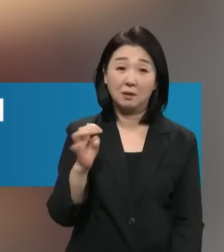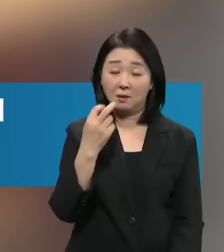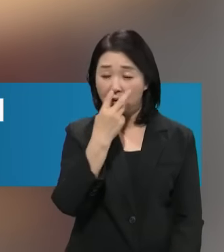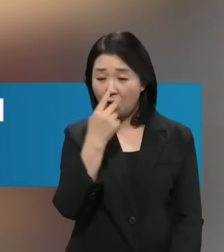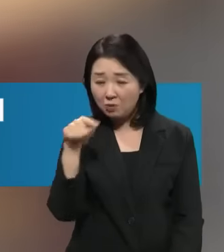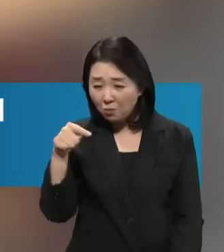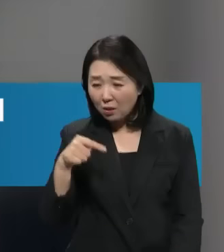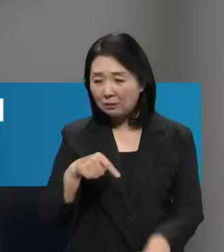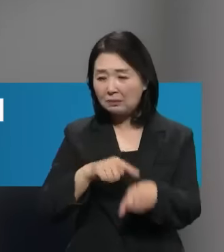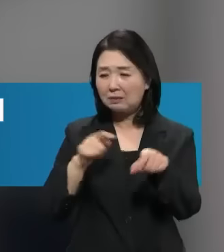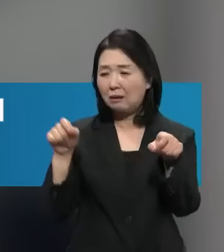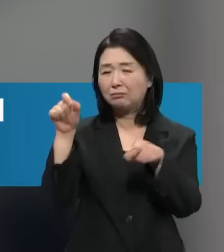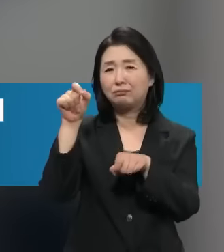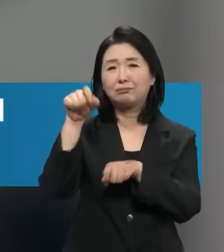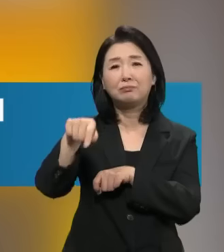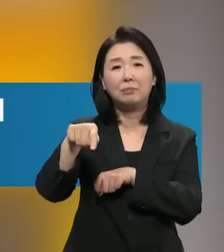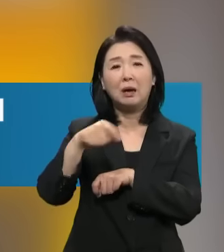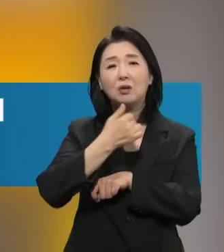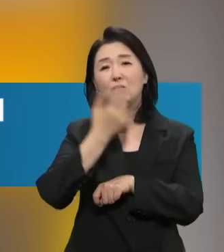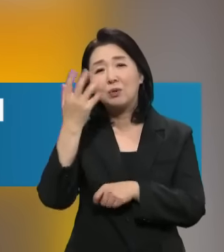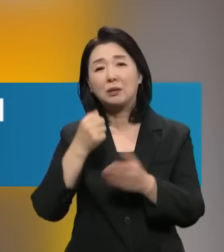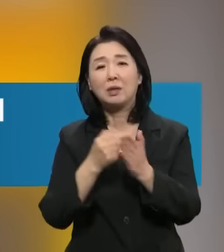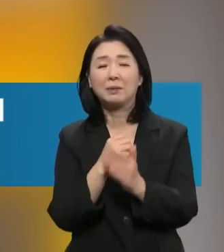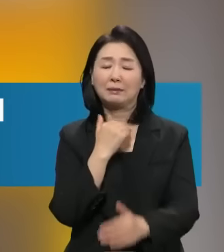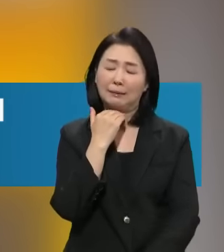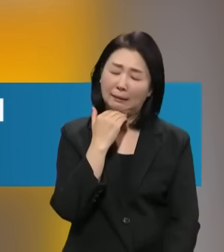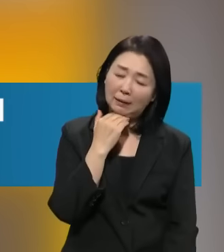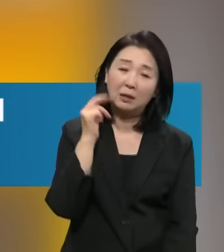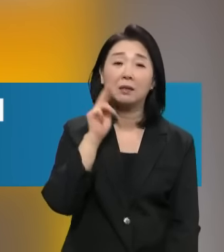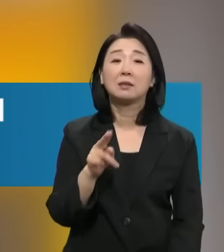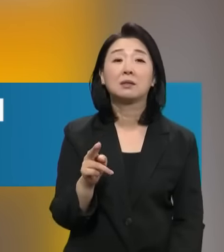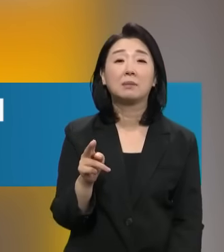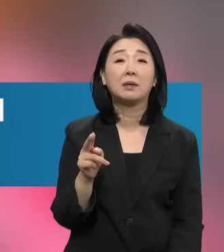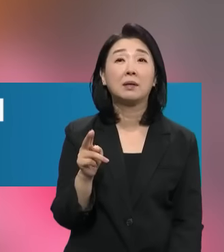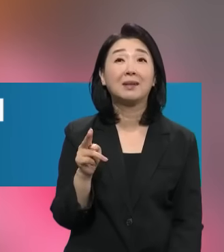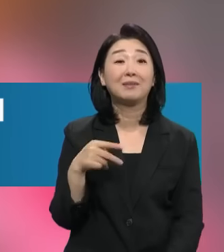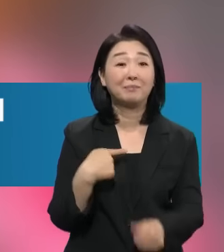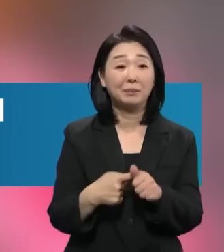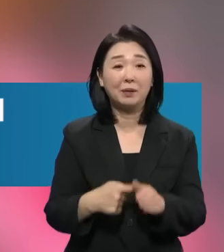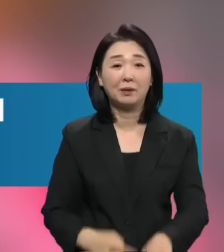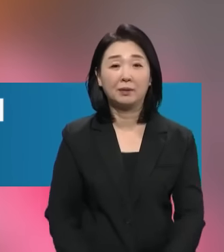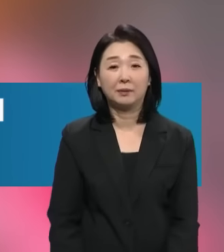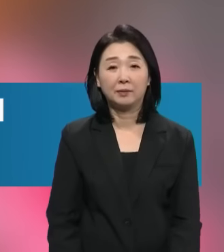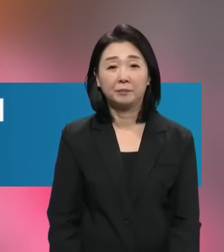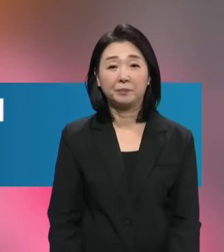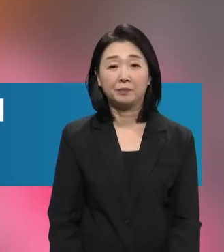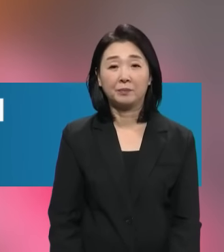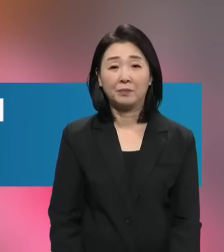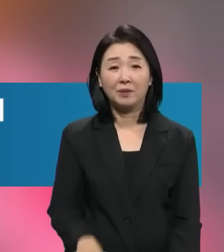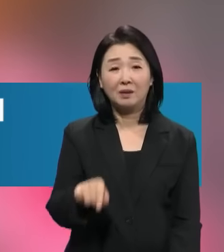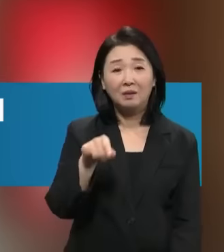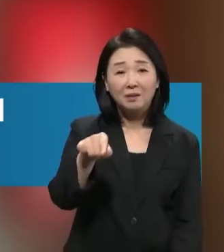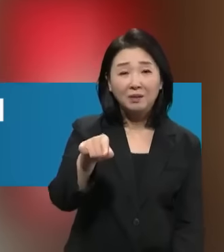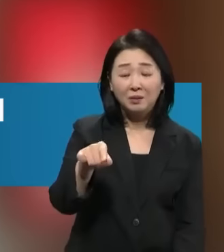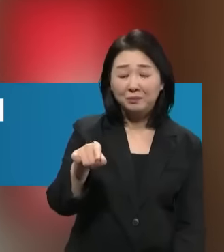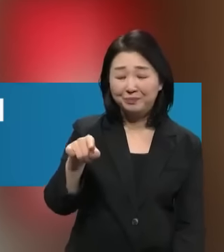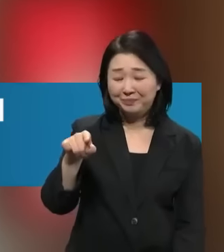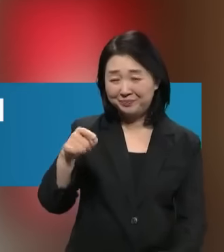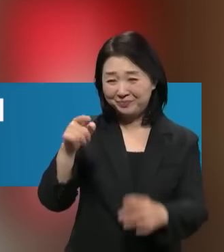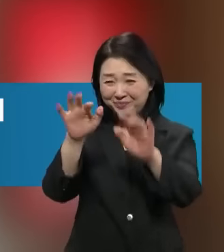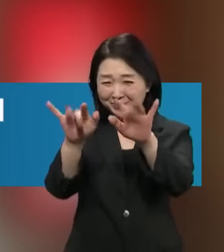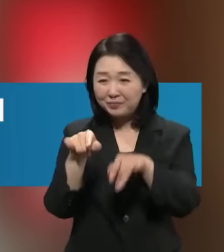시간을 잡아먹는 이런 유행 때문에 기다림이 더 비참해질 거다 이렇게 꼬집었습니다. 가디언도 콘텐츠에 달린 댓글